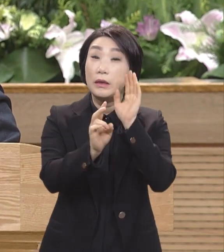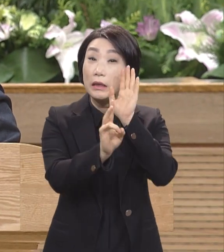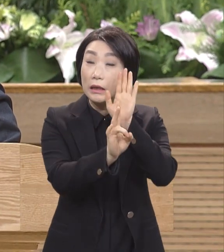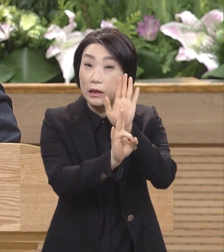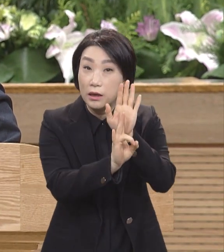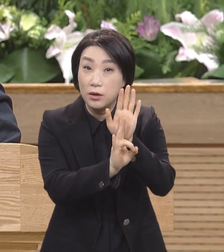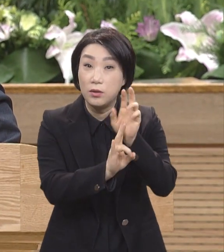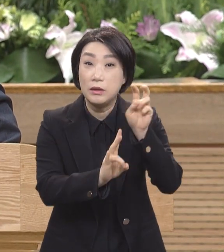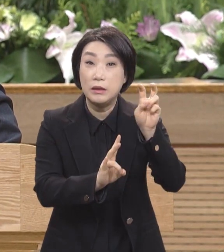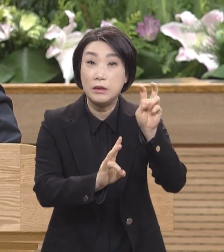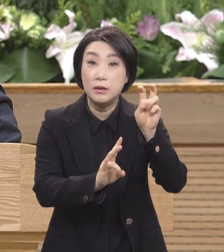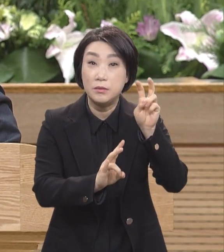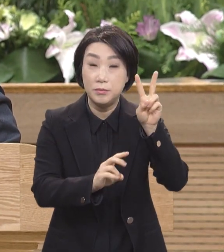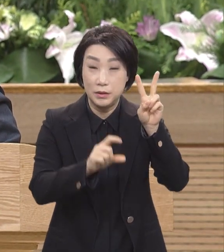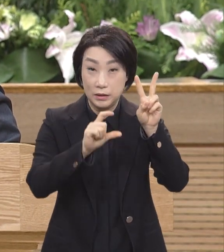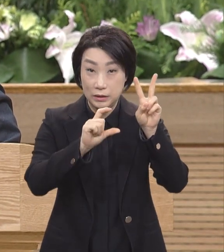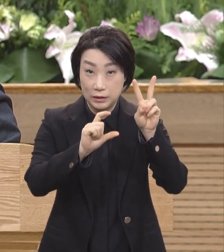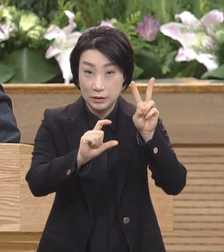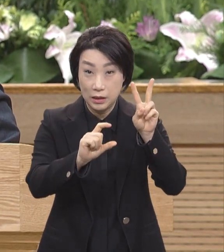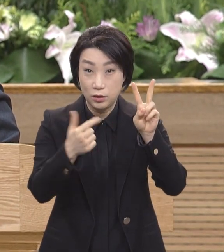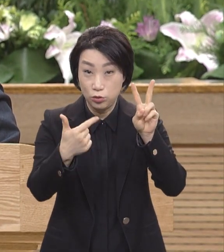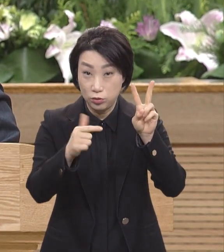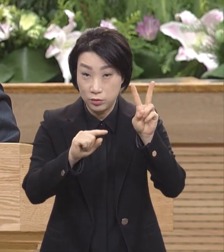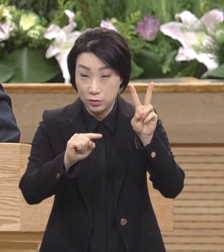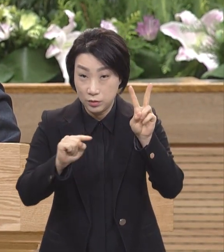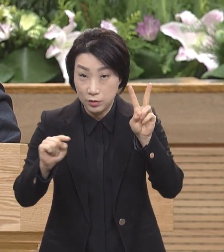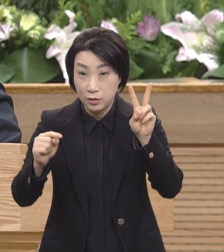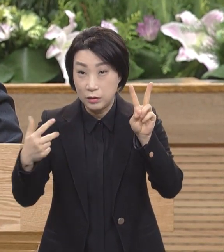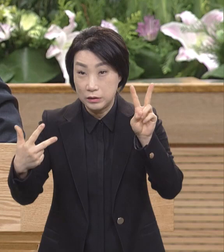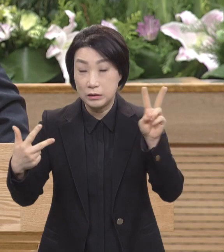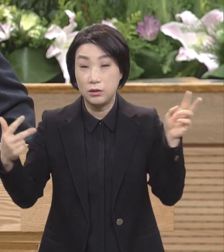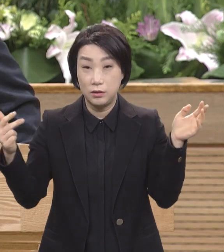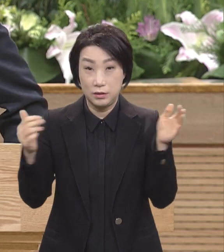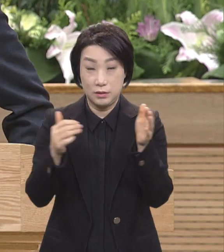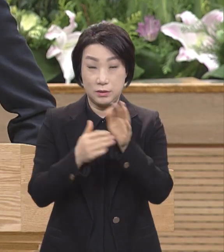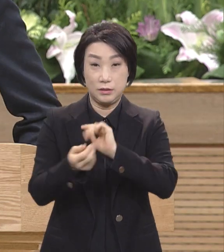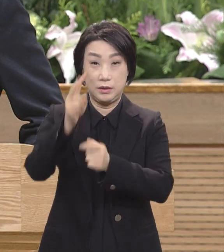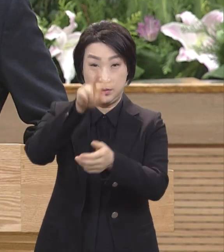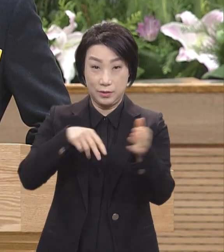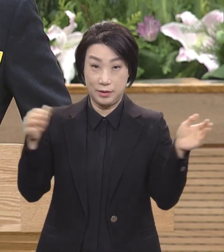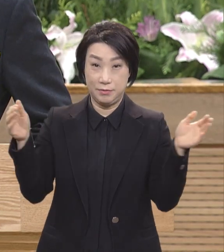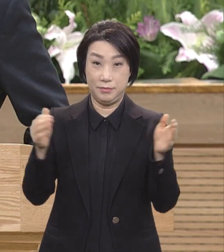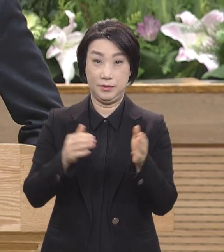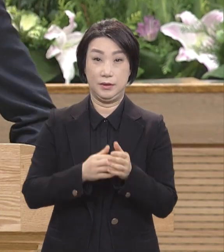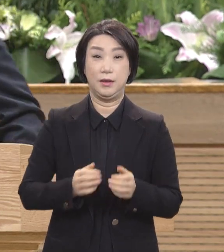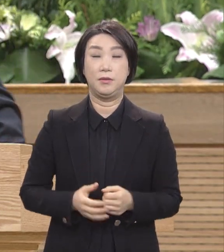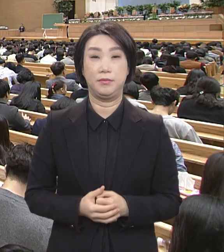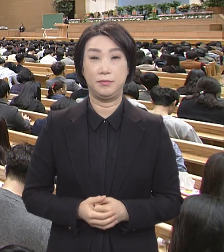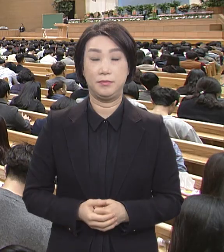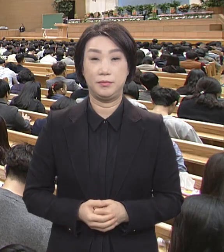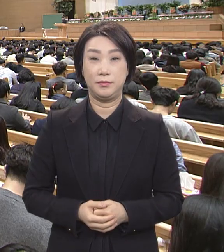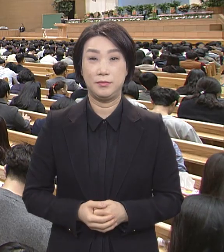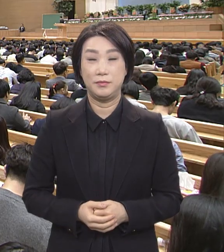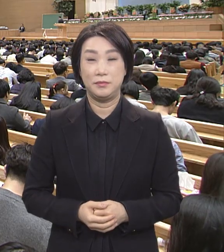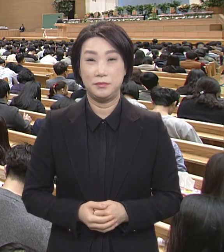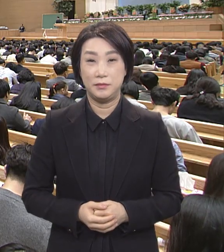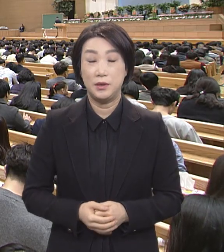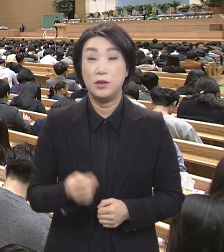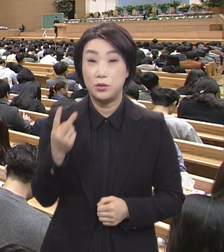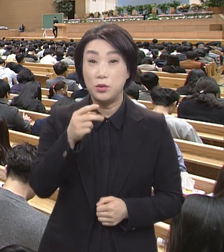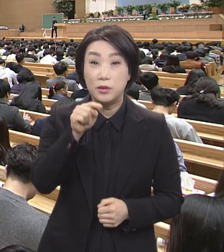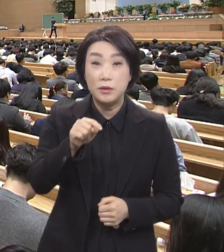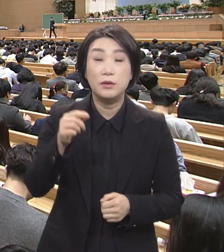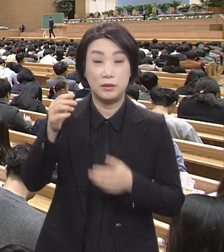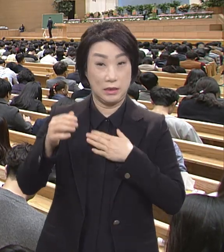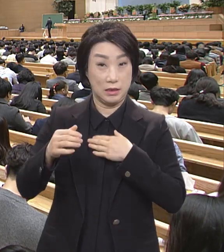요한계시록 22장 6절에서 7절을 대독합니다. 또 그가